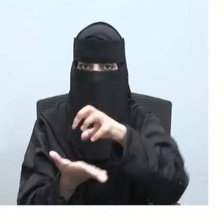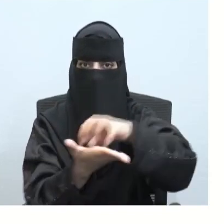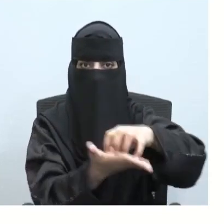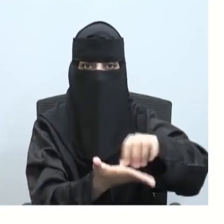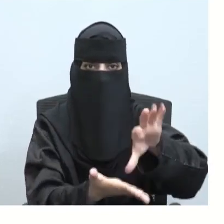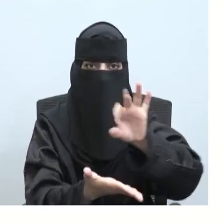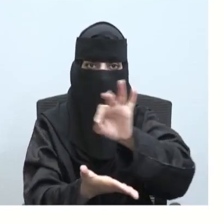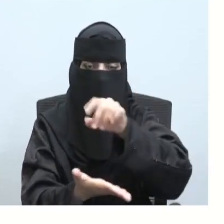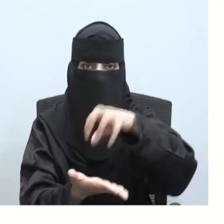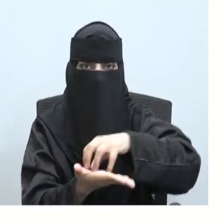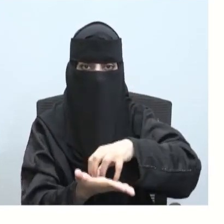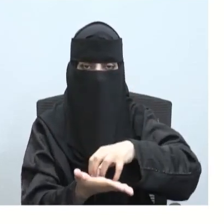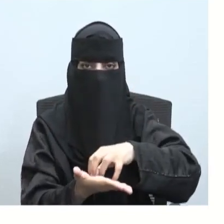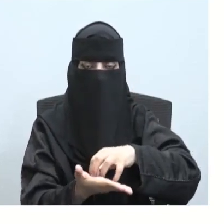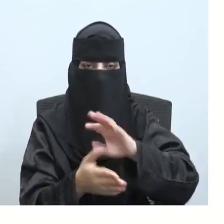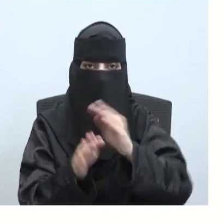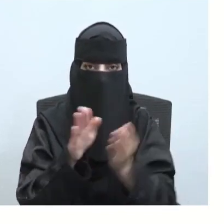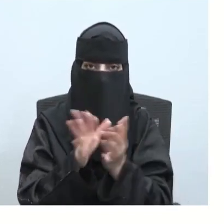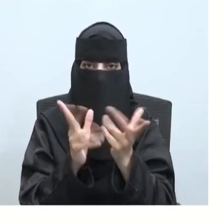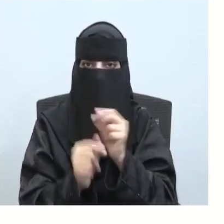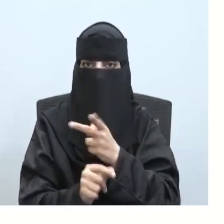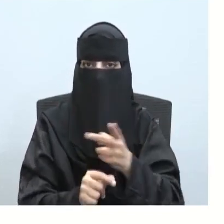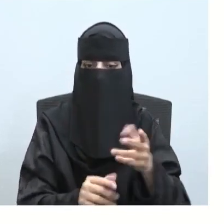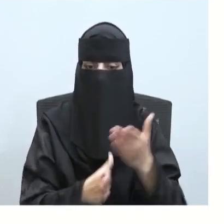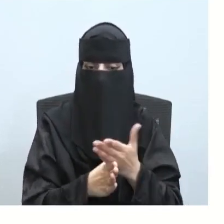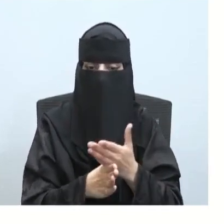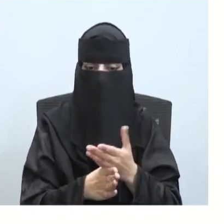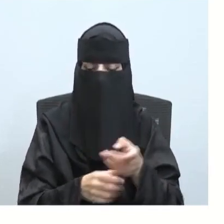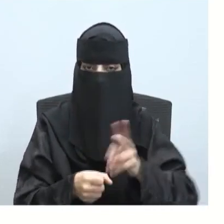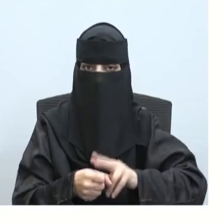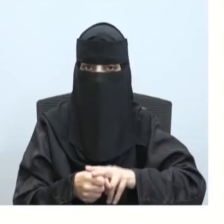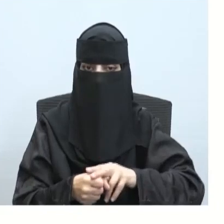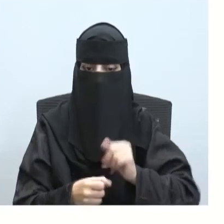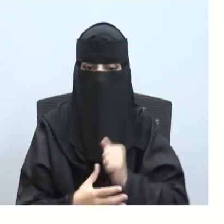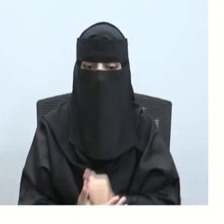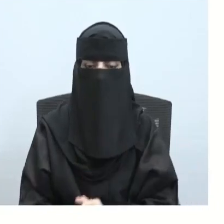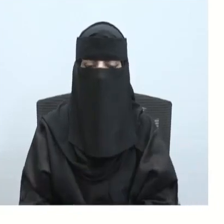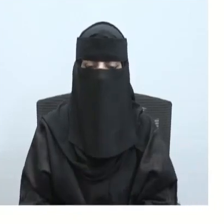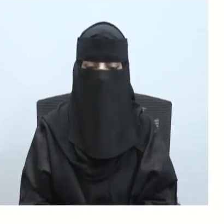القطاعات نظرا لاستخدام مولدات أرقام عشوائية أكثر من غيرها.